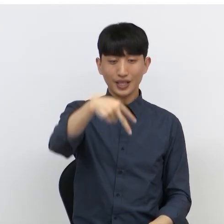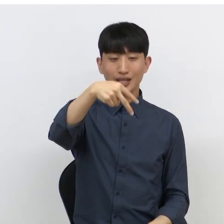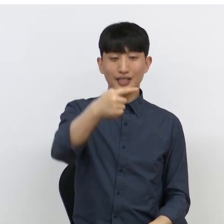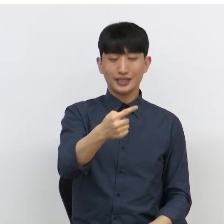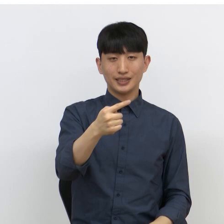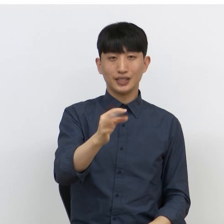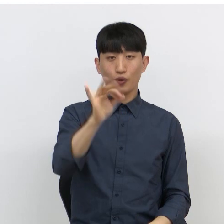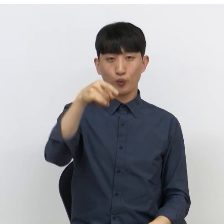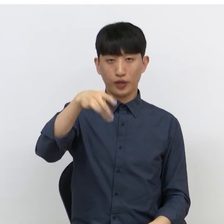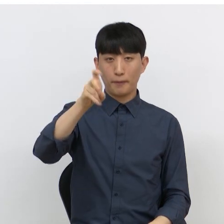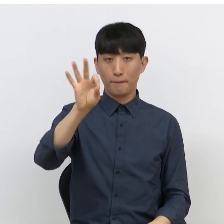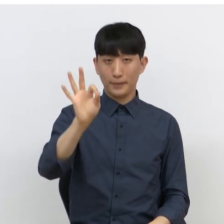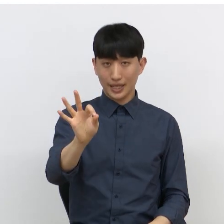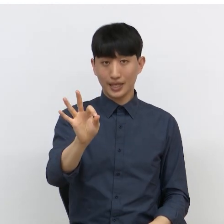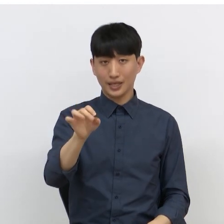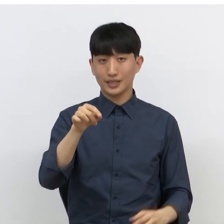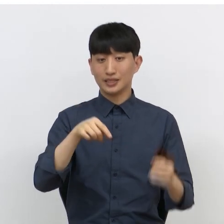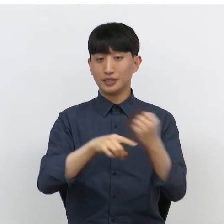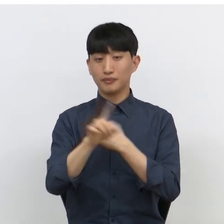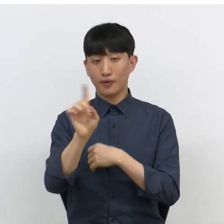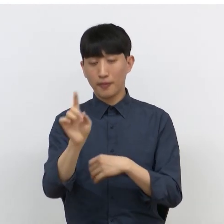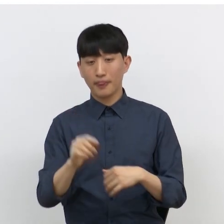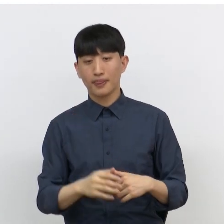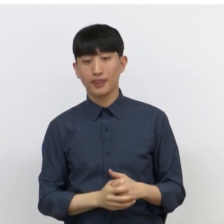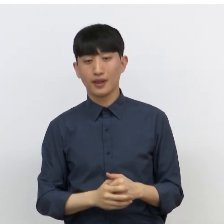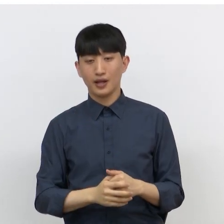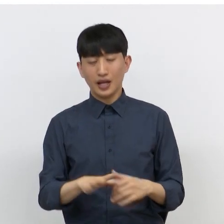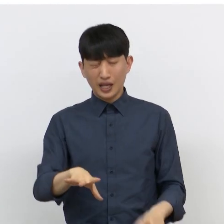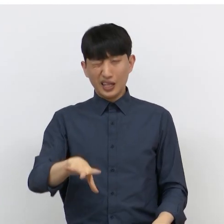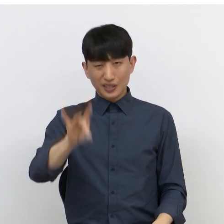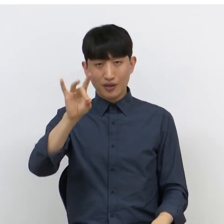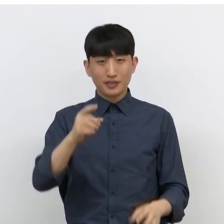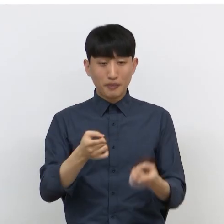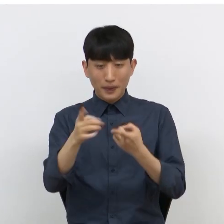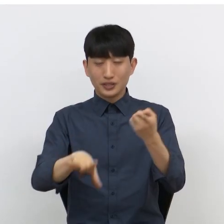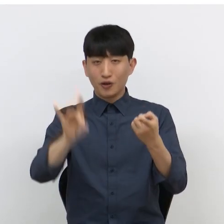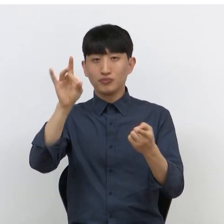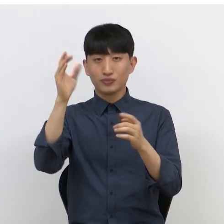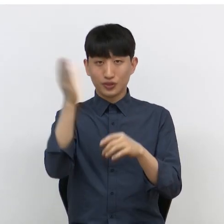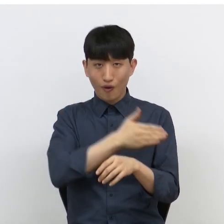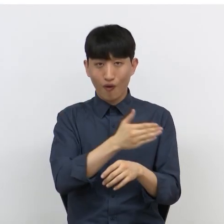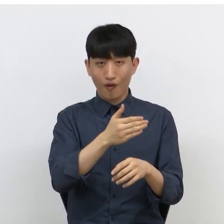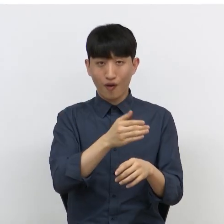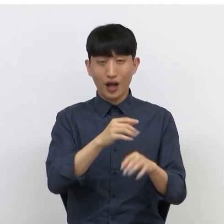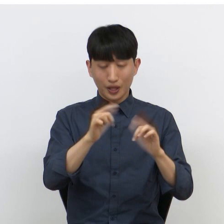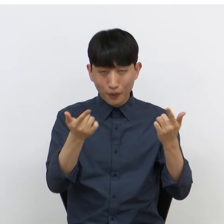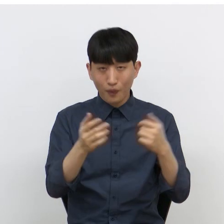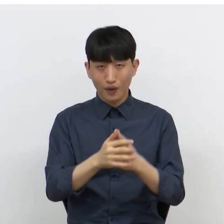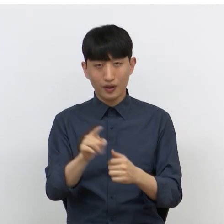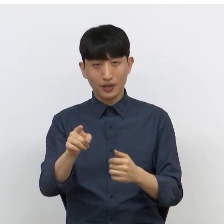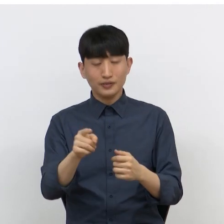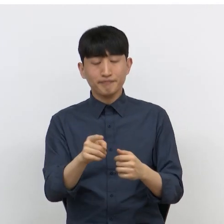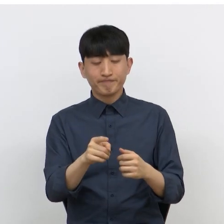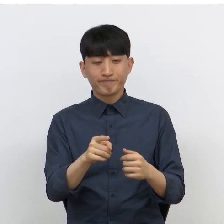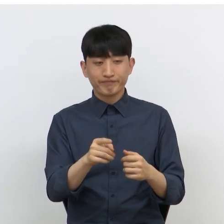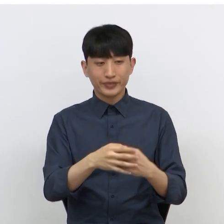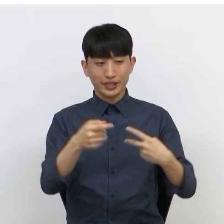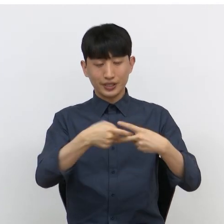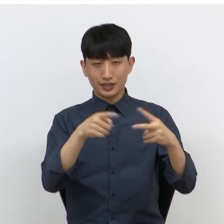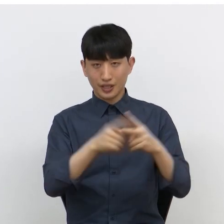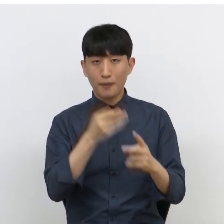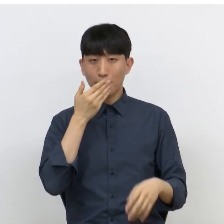것은 이것은 맨 처음부터 하는 게 아니고 어느 정도 인지 능력이 있고 협조가 가능할 때 각 전극마다